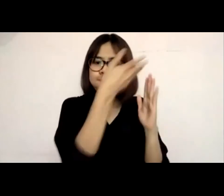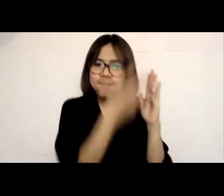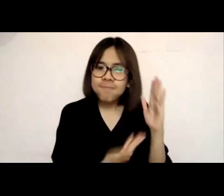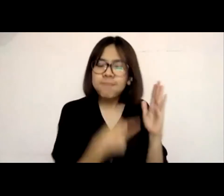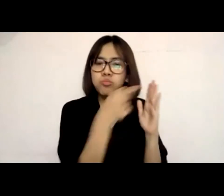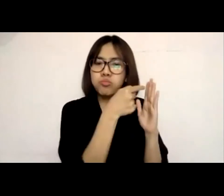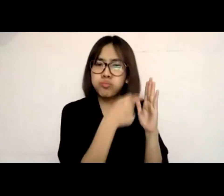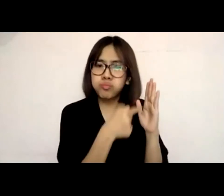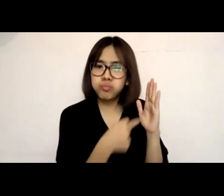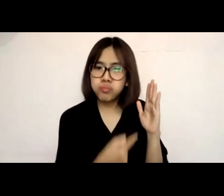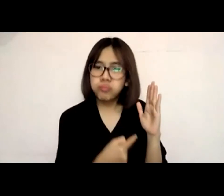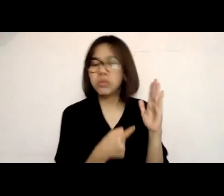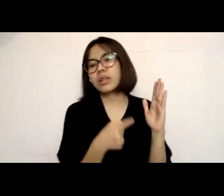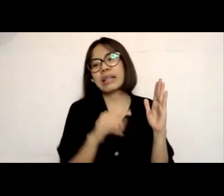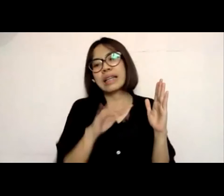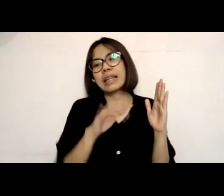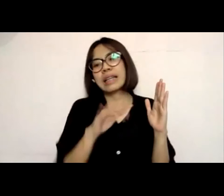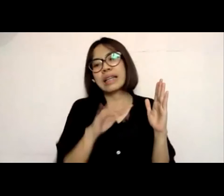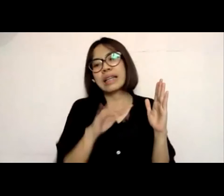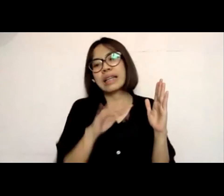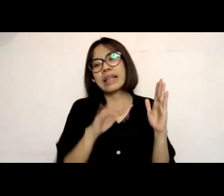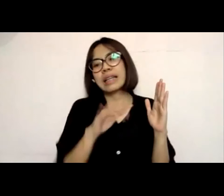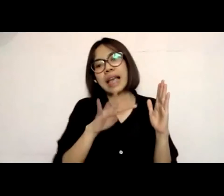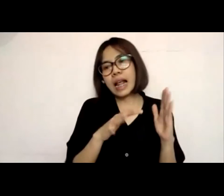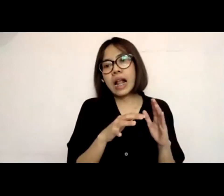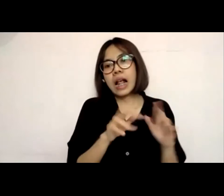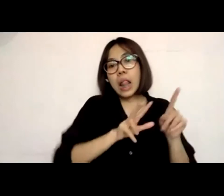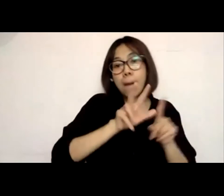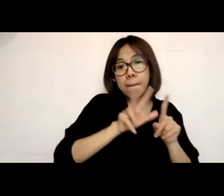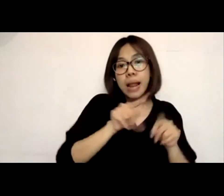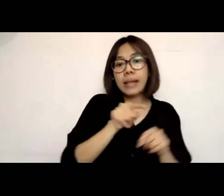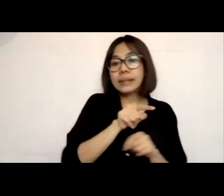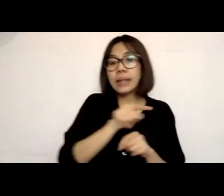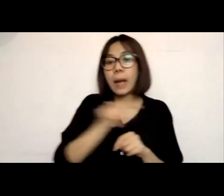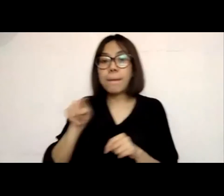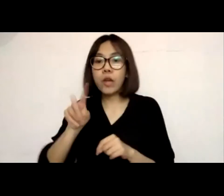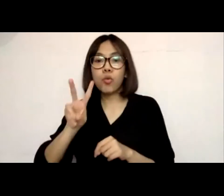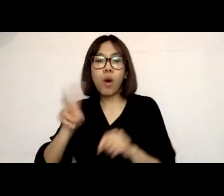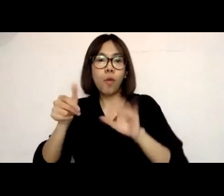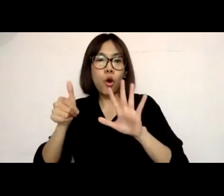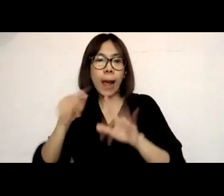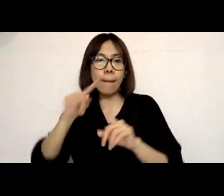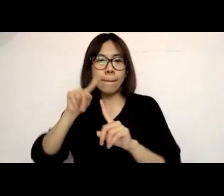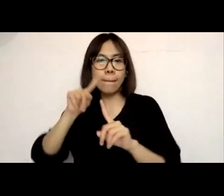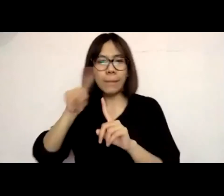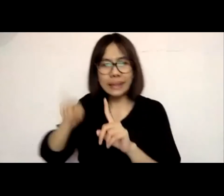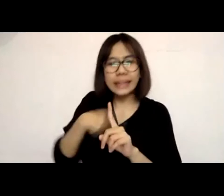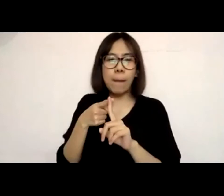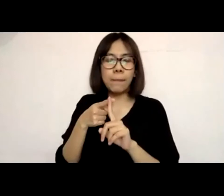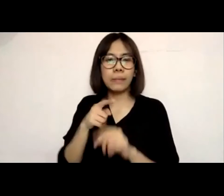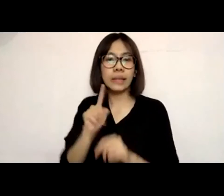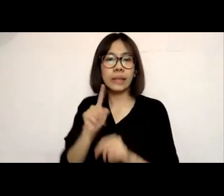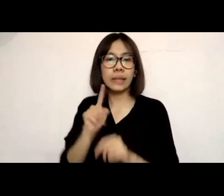sebanyak antara 18 sampai 26 jam per minggu. Dan sekolah menyiapkan